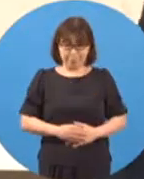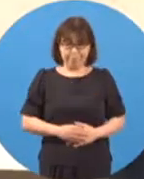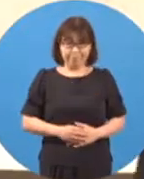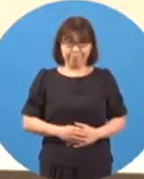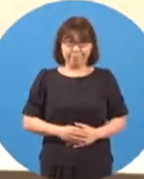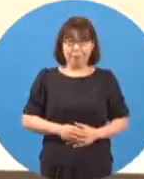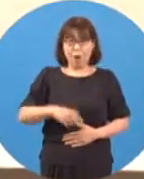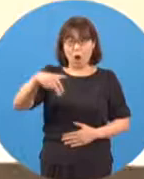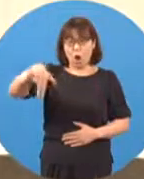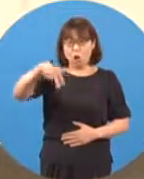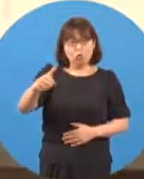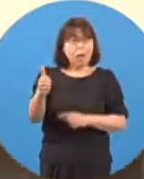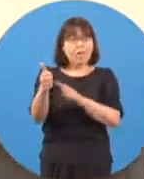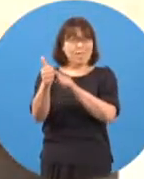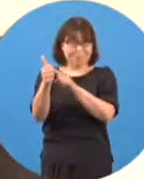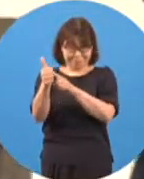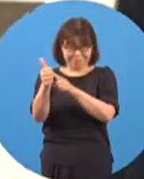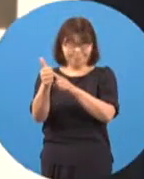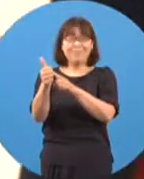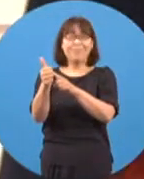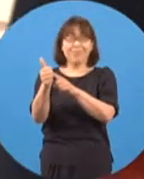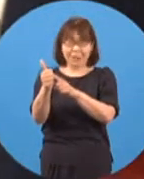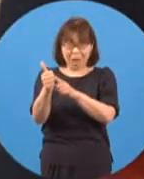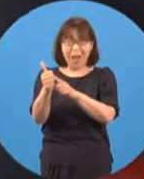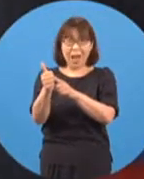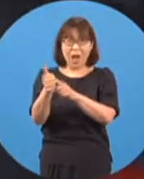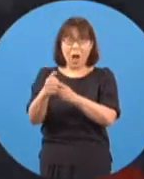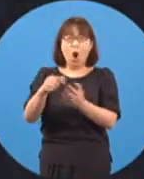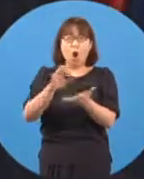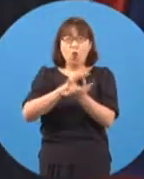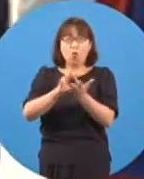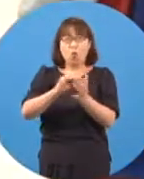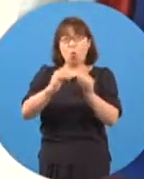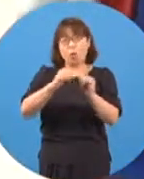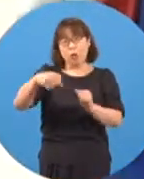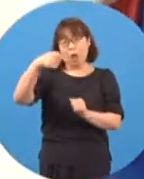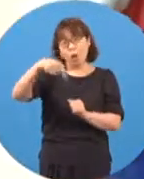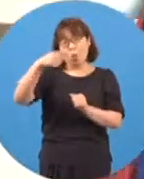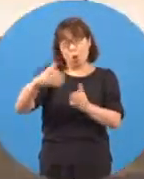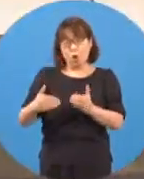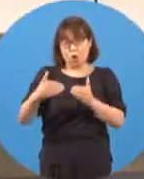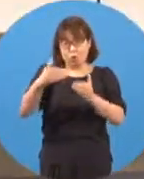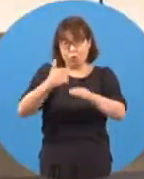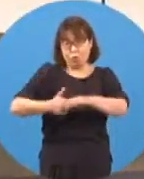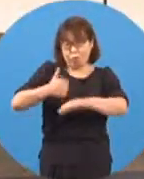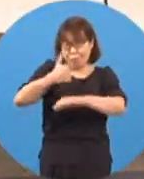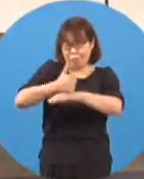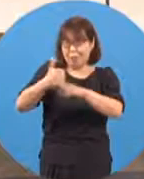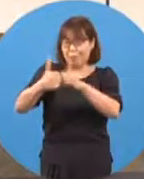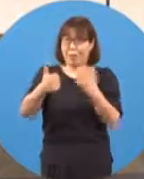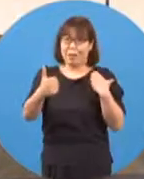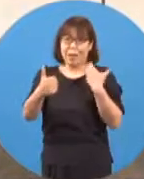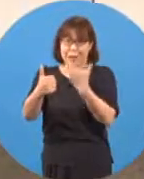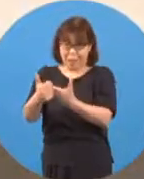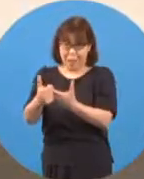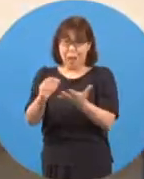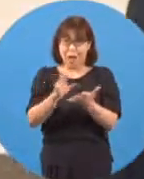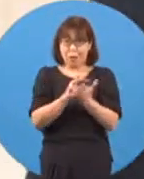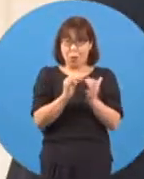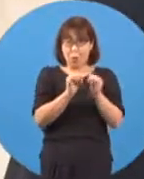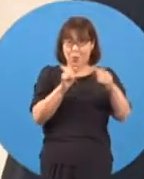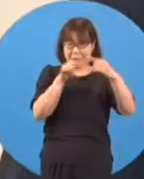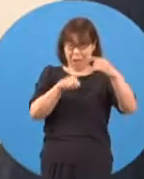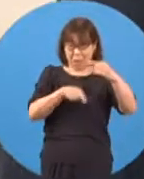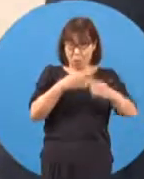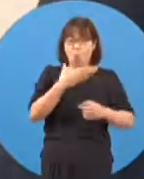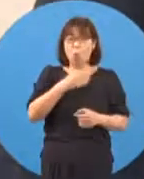また県のマスコットキャラクターすだちくんには消費者教育推進大使が委嘱され、消費者庁の福